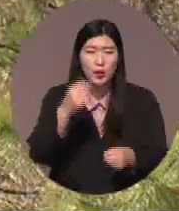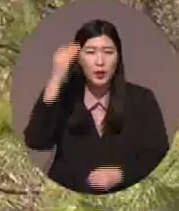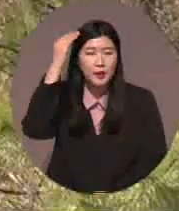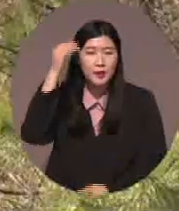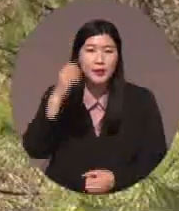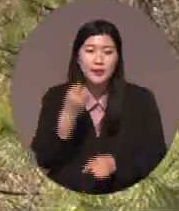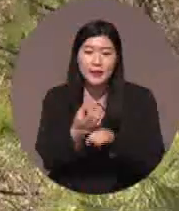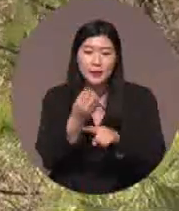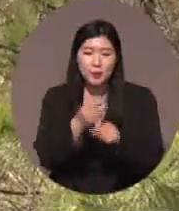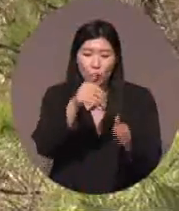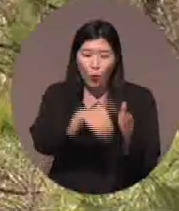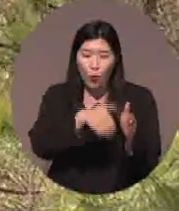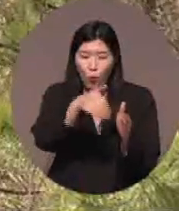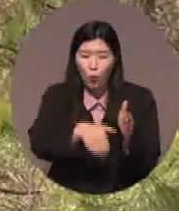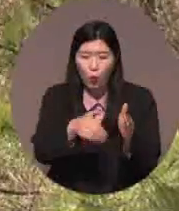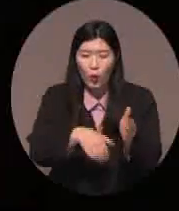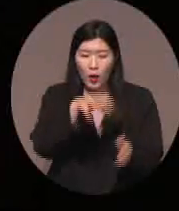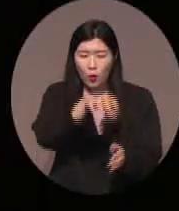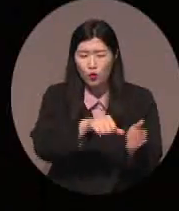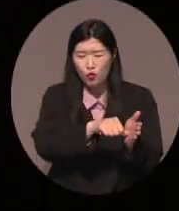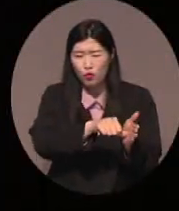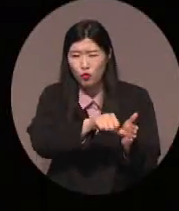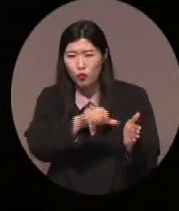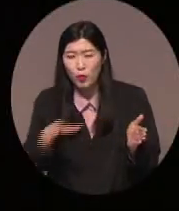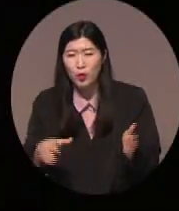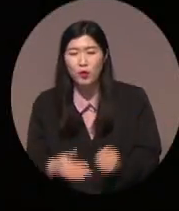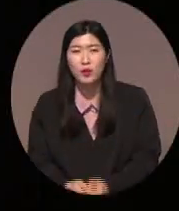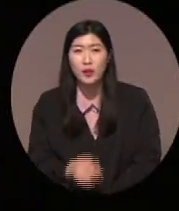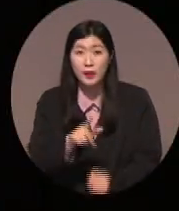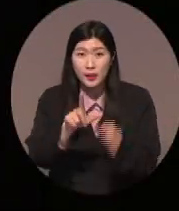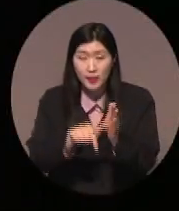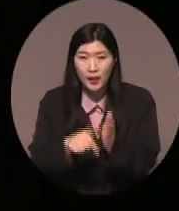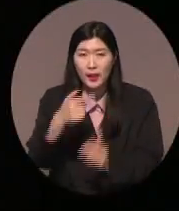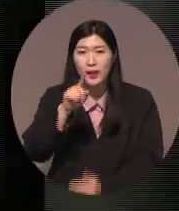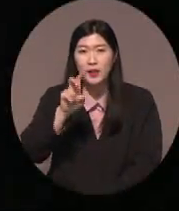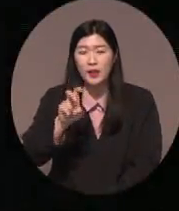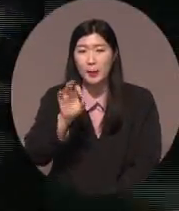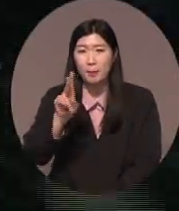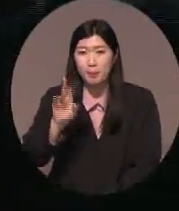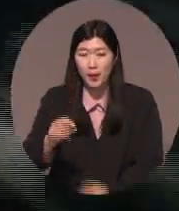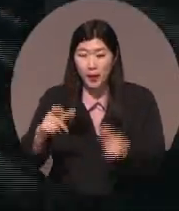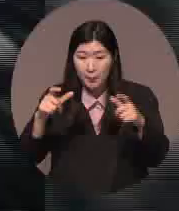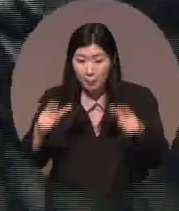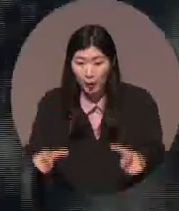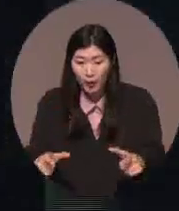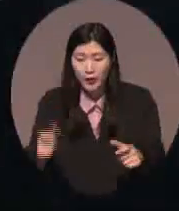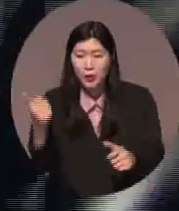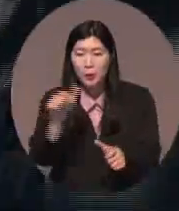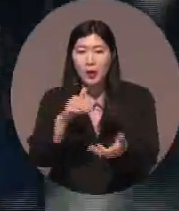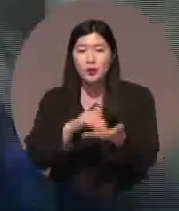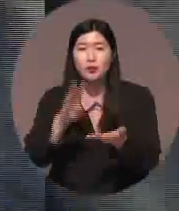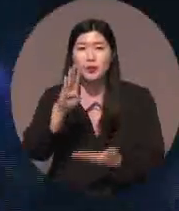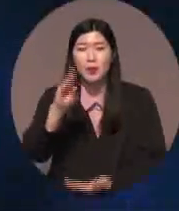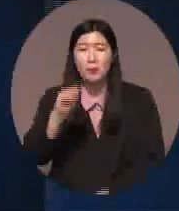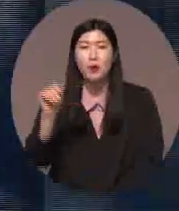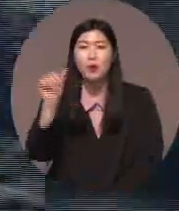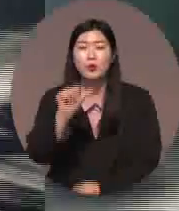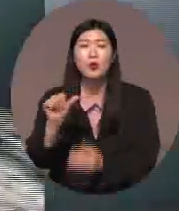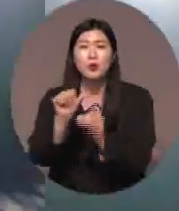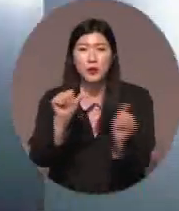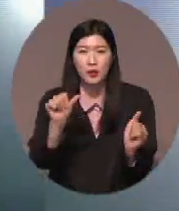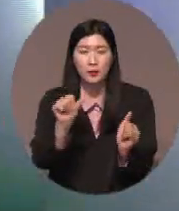금광으로 유명했던 곳입니다 채굴이 한창일 때는 남양면 인구만 4 5,000명의 달해 현재 청양군